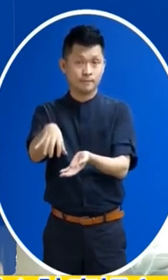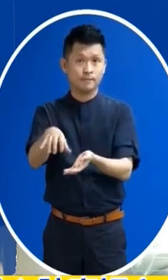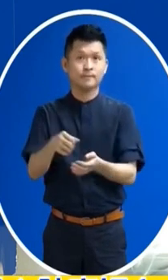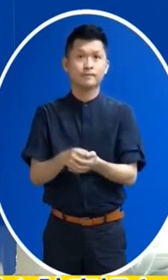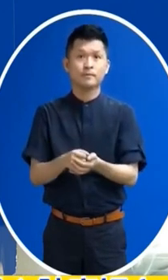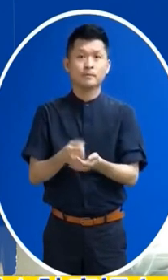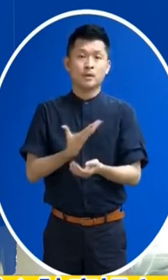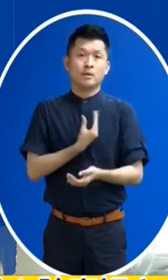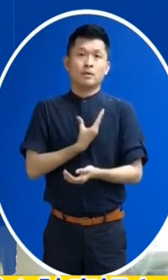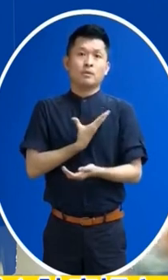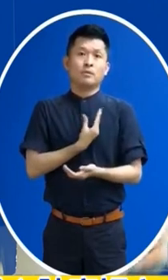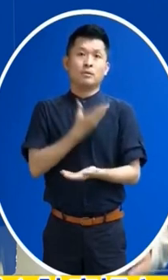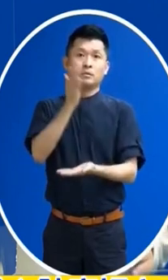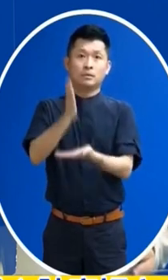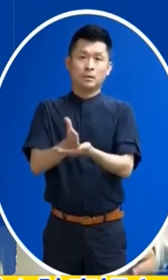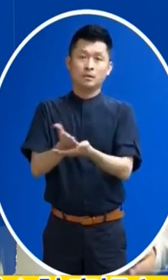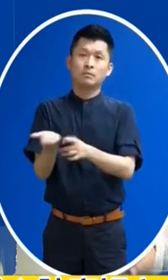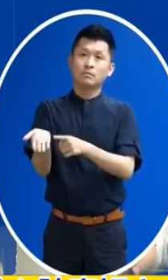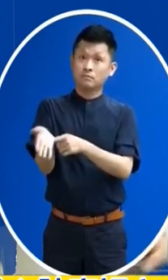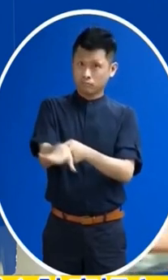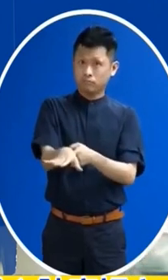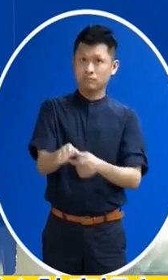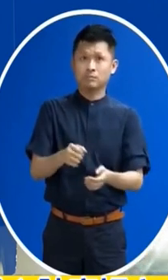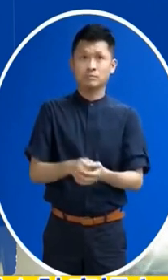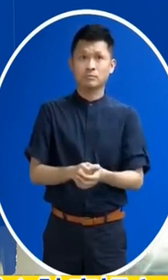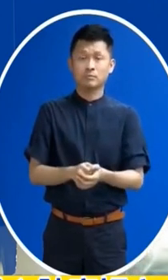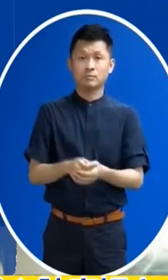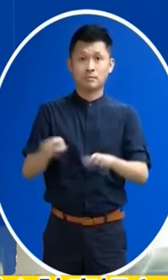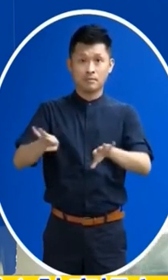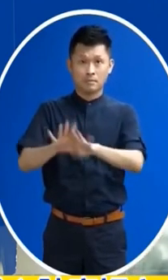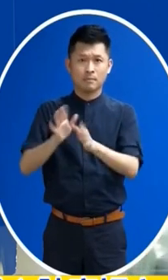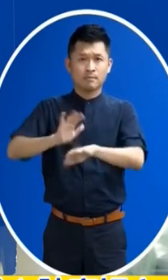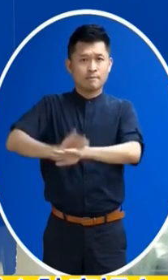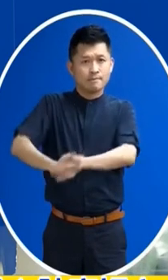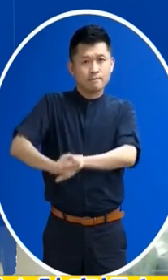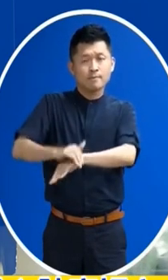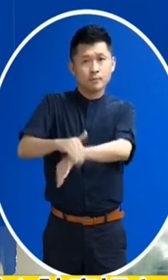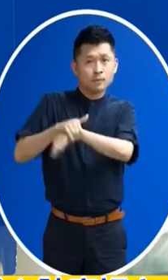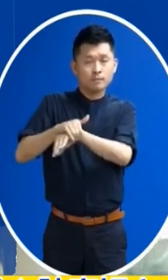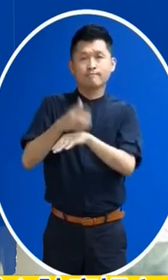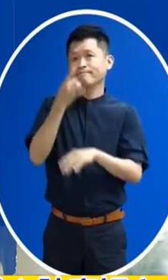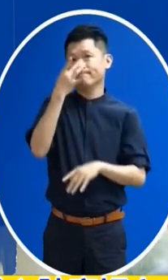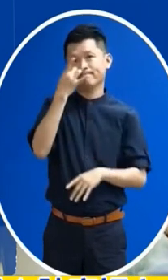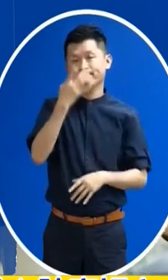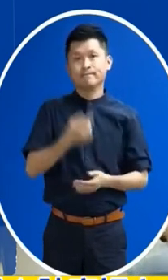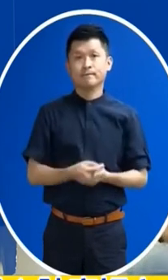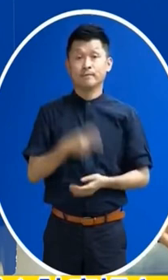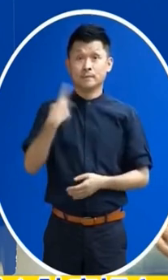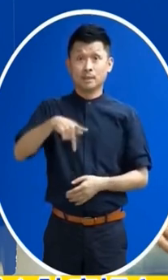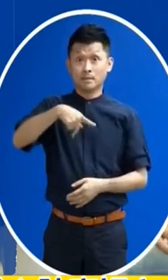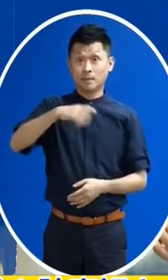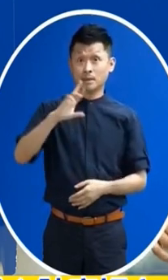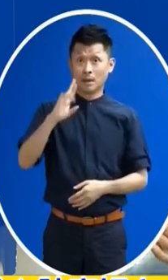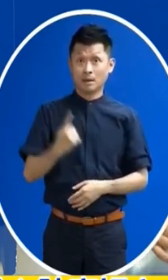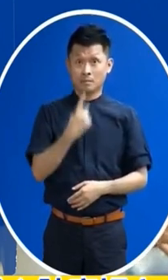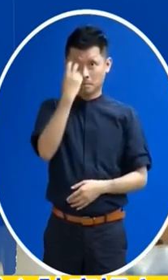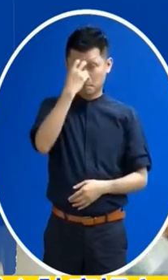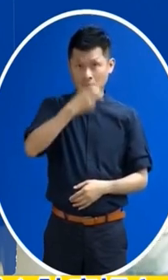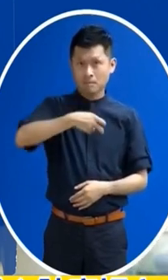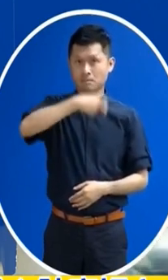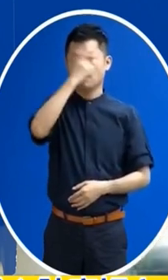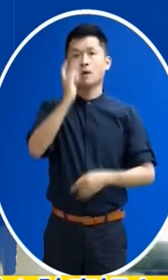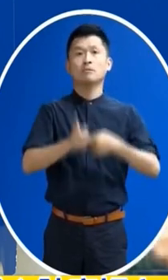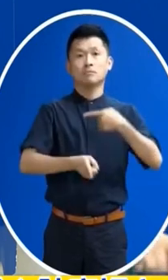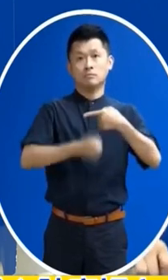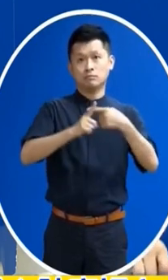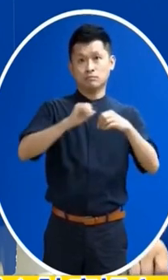已经没有心跳，那在当天就是进行急救无效，不过也有做了这个 PCR 的检测，确诊是新